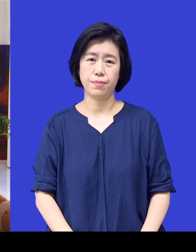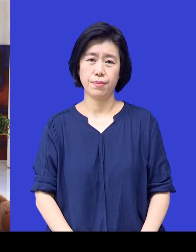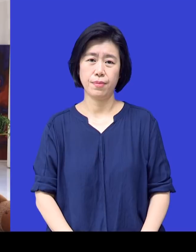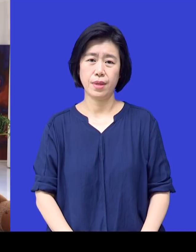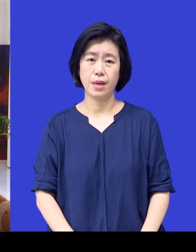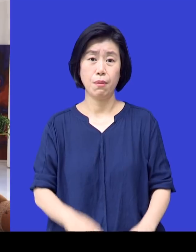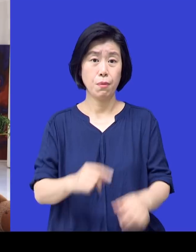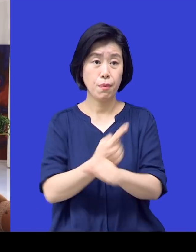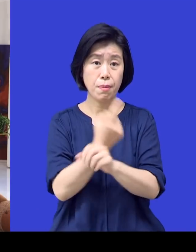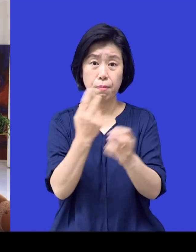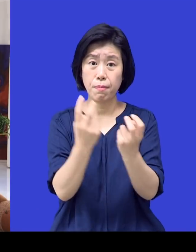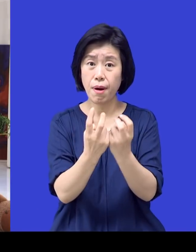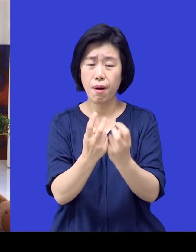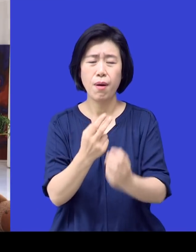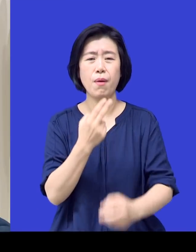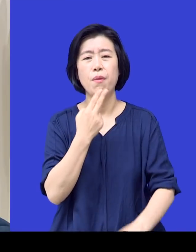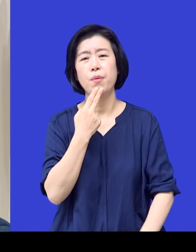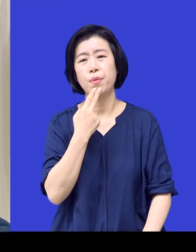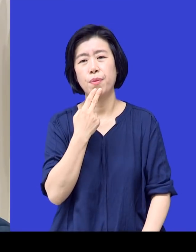없습니다.